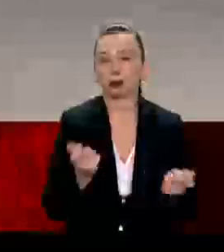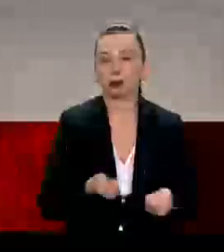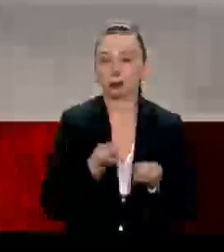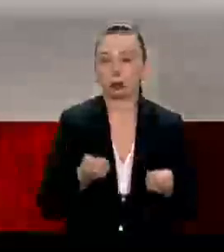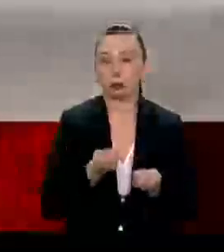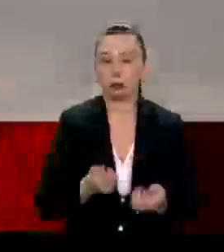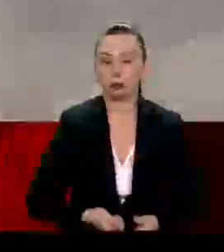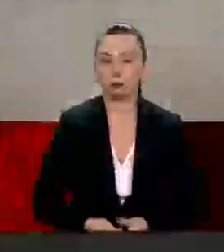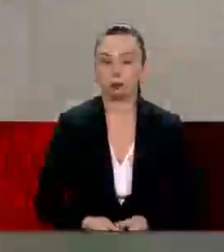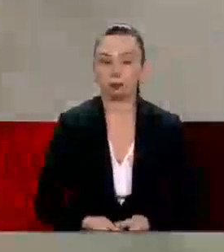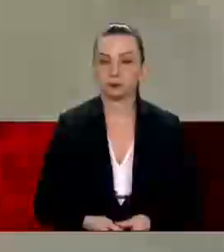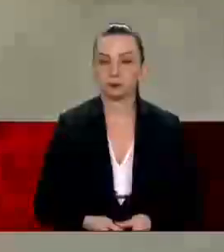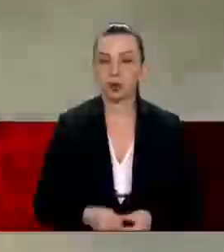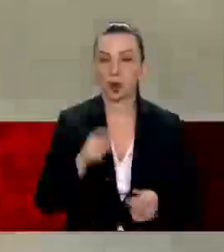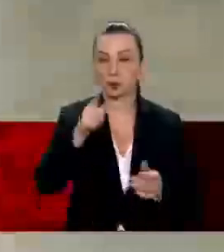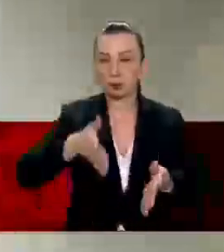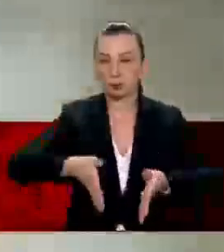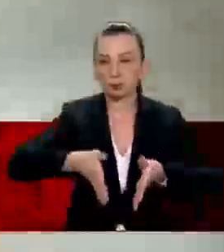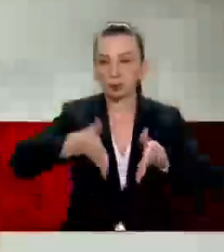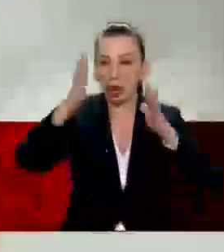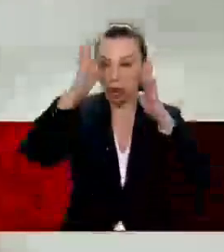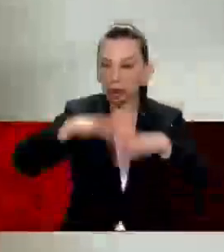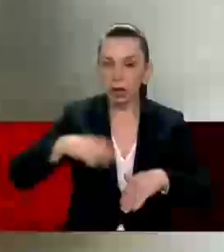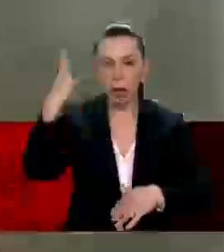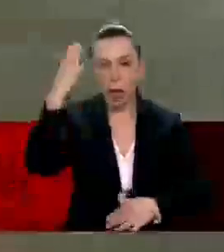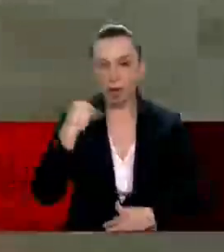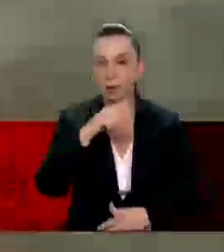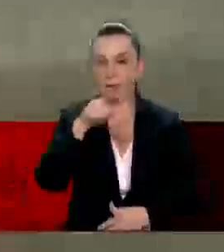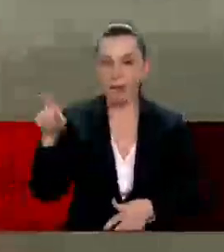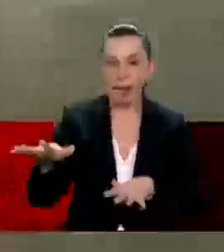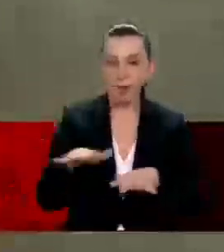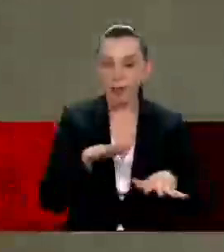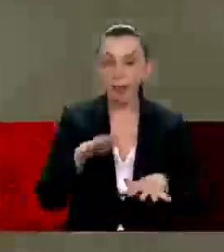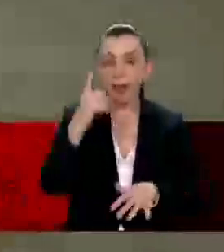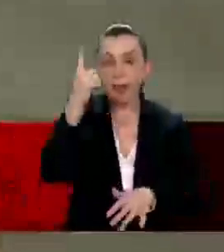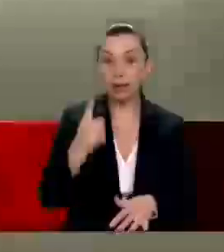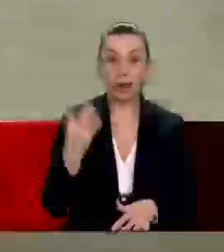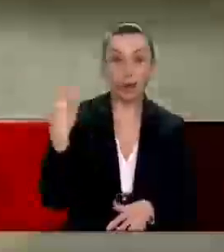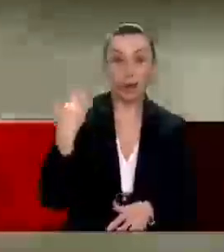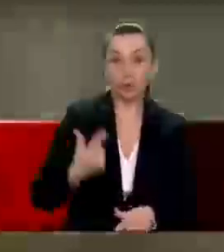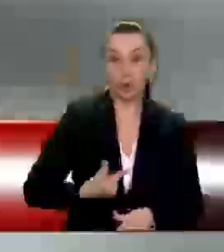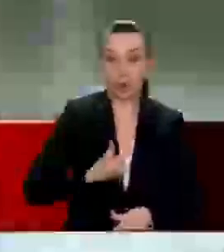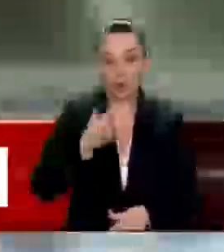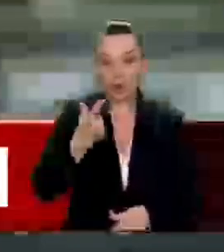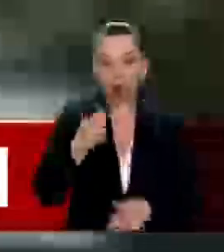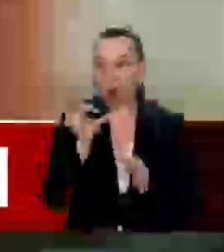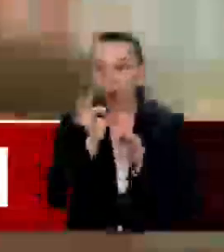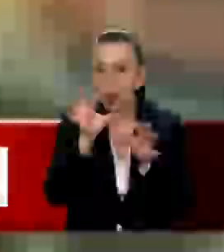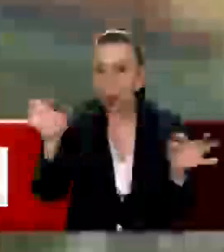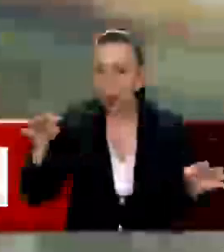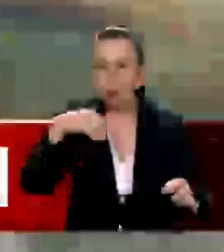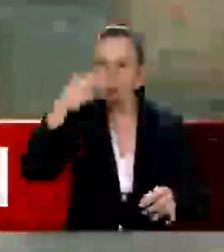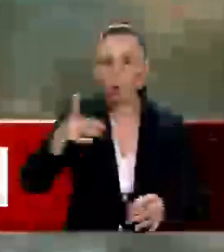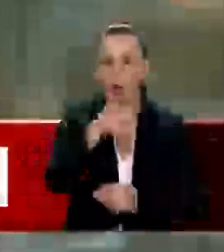Dedemi al, dedemi. Bu binanın yıkılacağını anlayan depremzede önce çevredekileri uyardı, sonra da kayda girdi. Bak bak, binaya